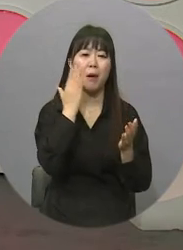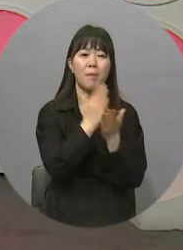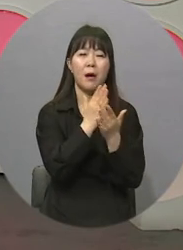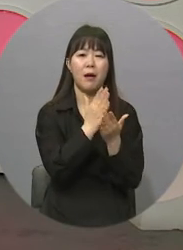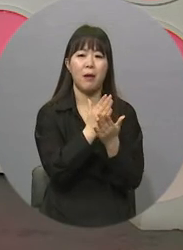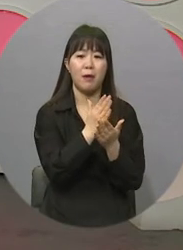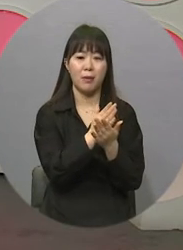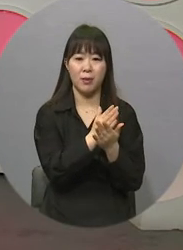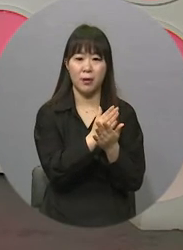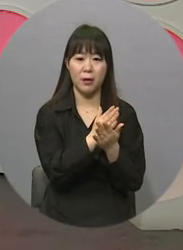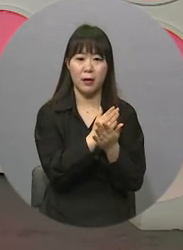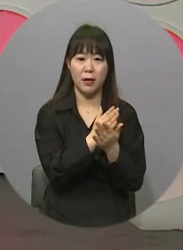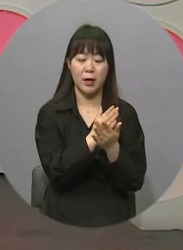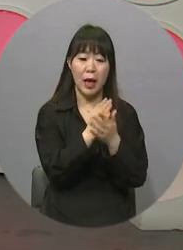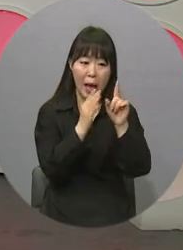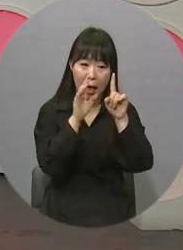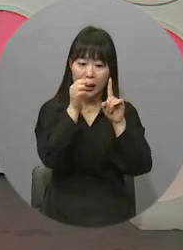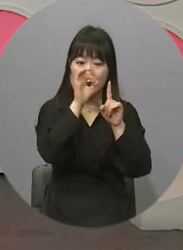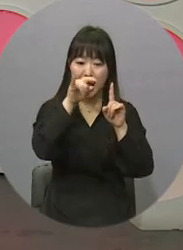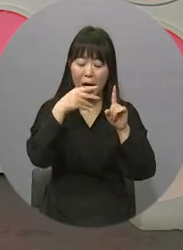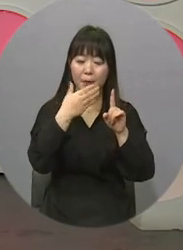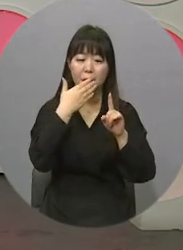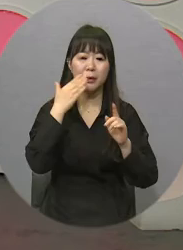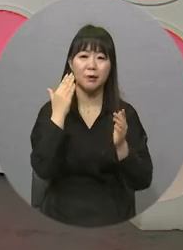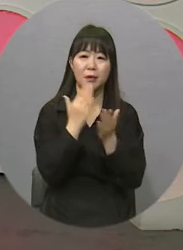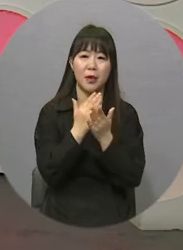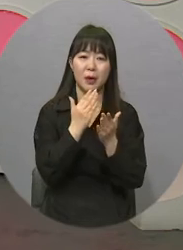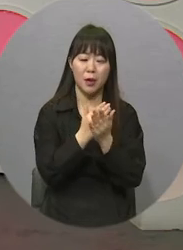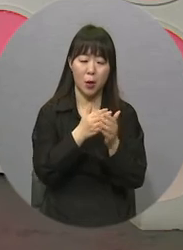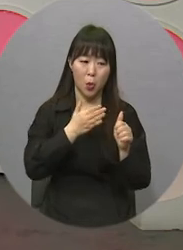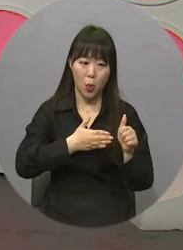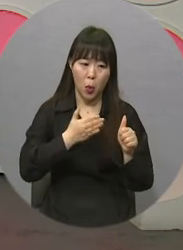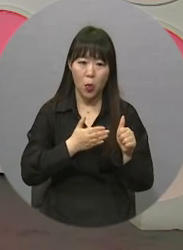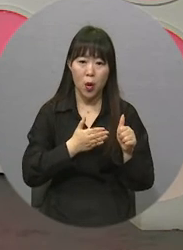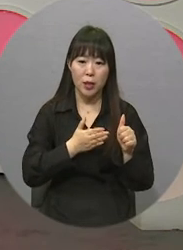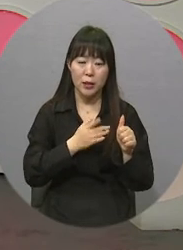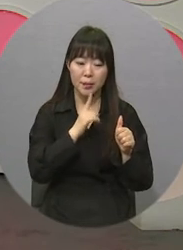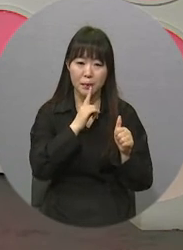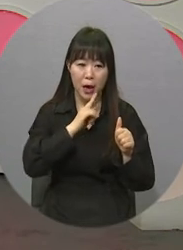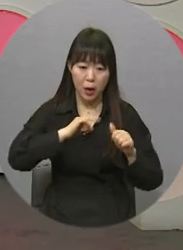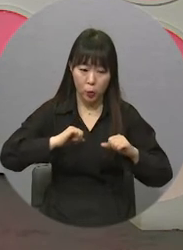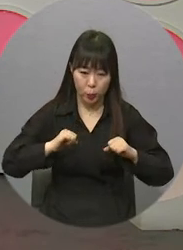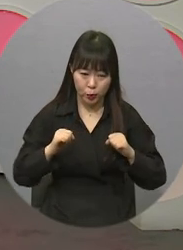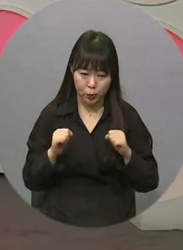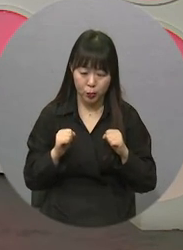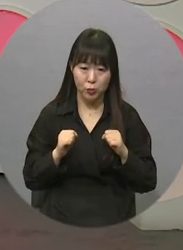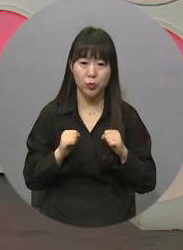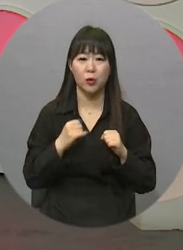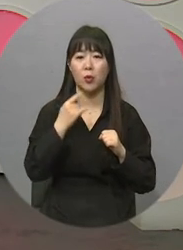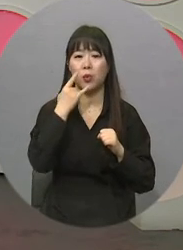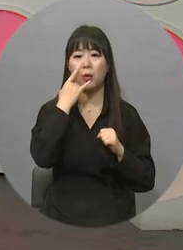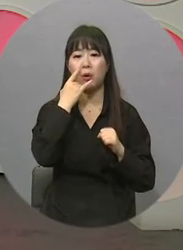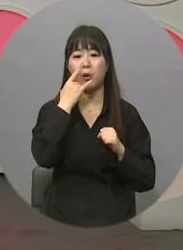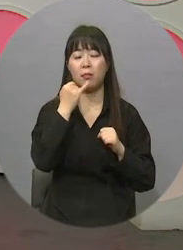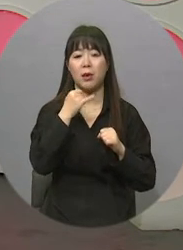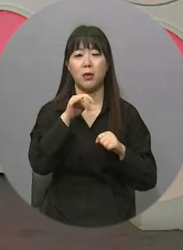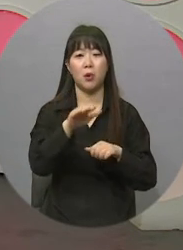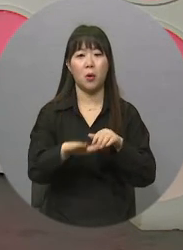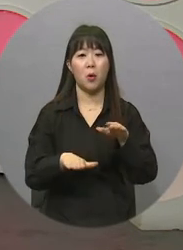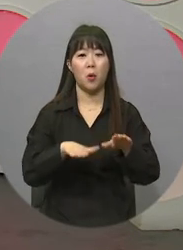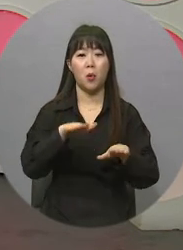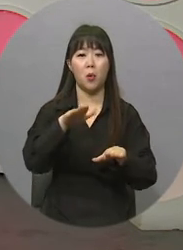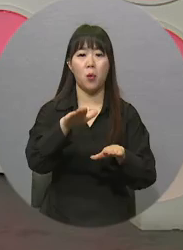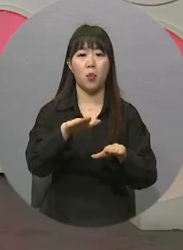보라고 한 알을 먹지 마라 보라고 권해 그 말을 듣자 엄마의